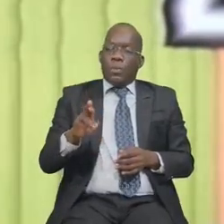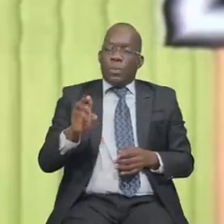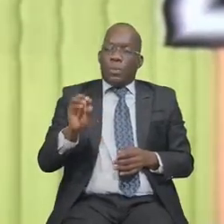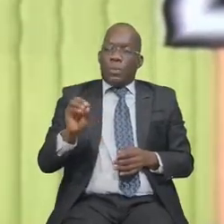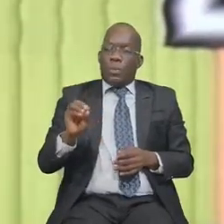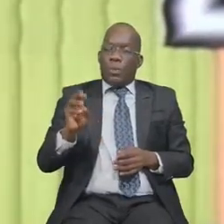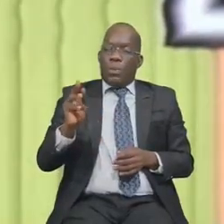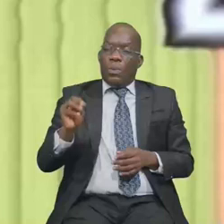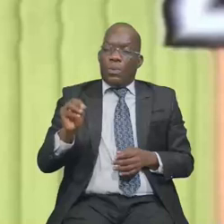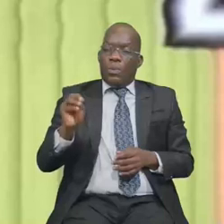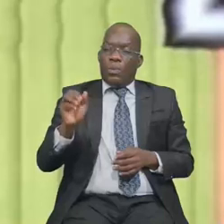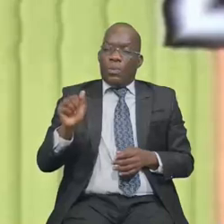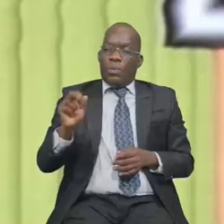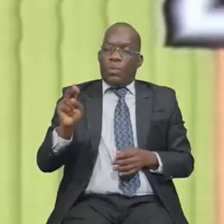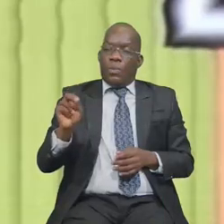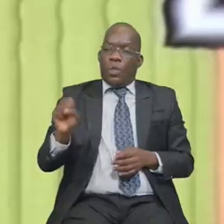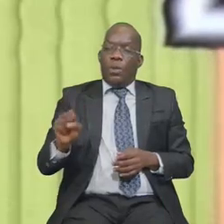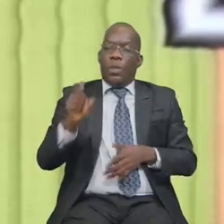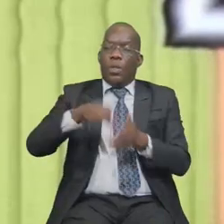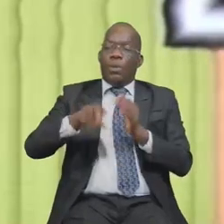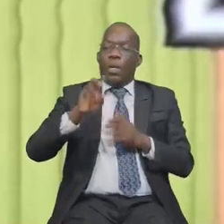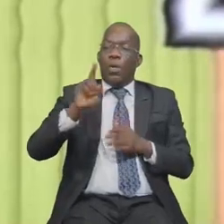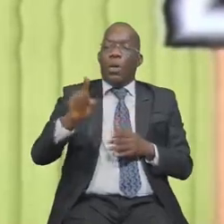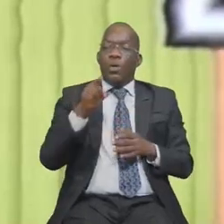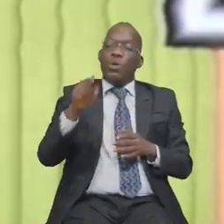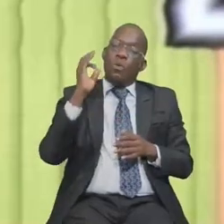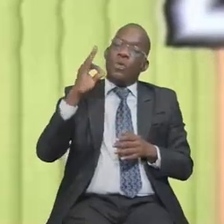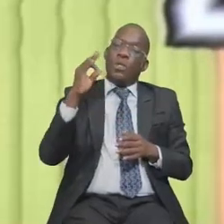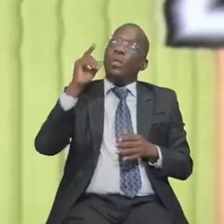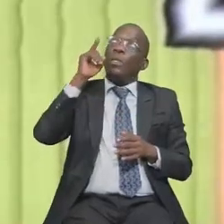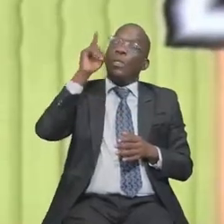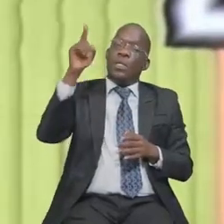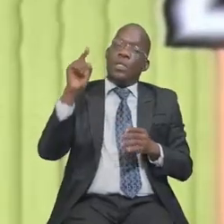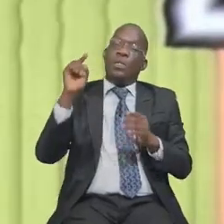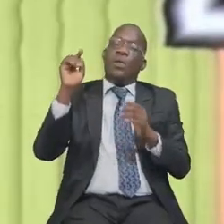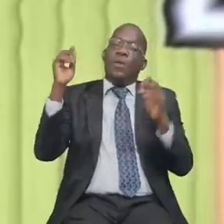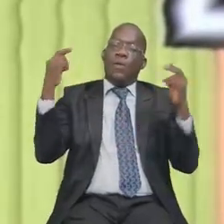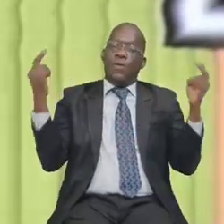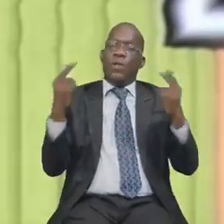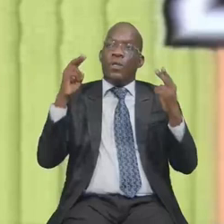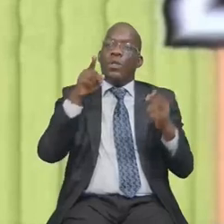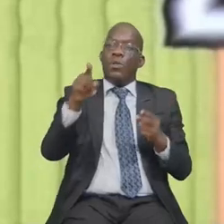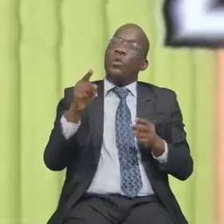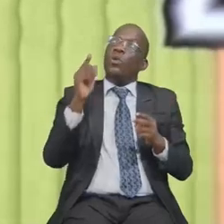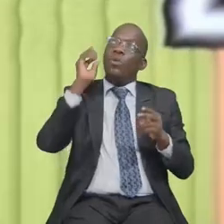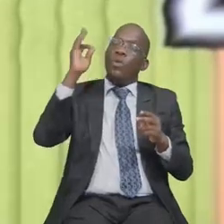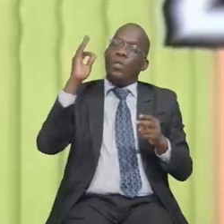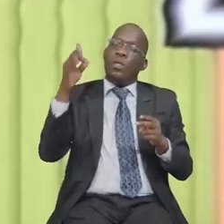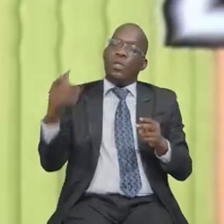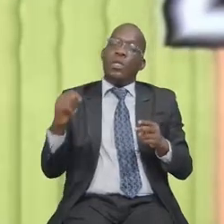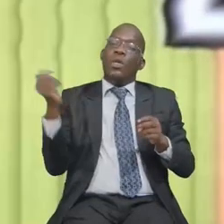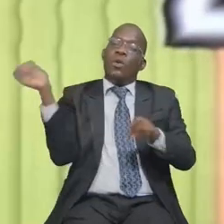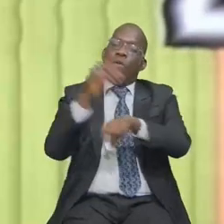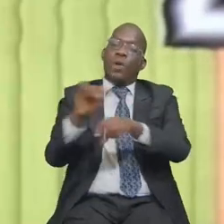prêches sa victoire. Tu prêches sa puissance triomphante. Et tu en parles aux gens, tu prêches, venez à